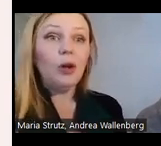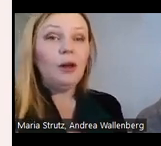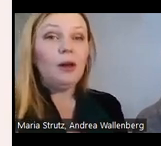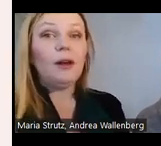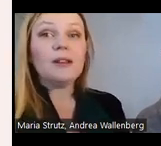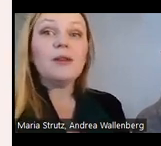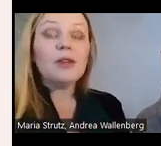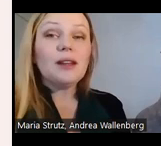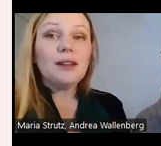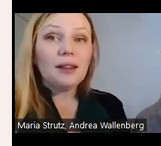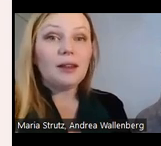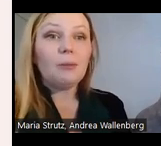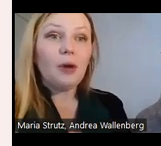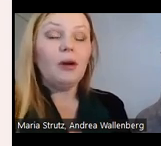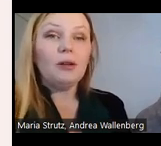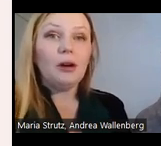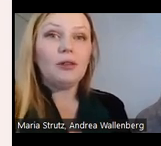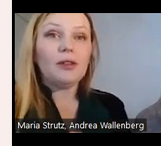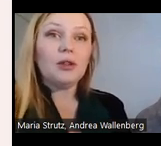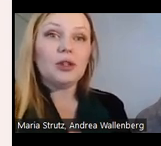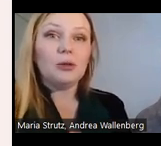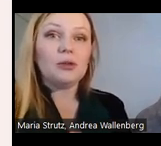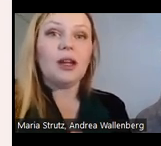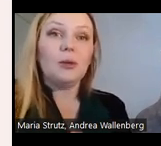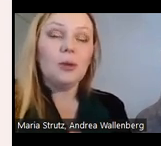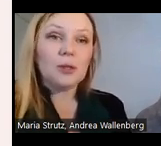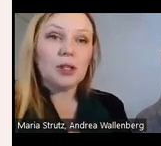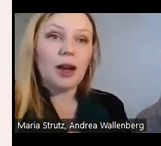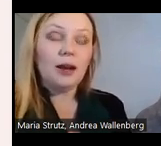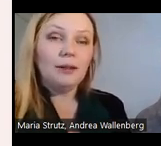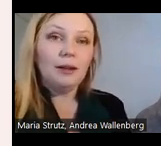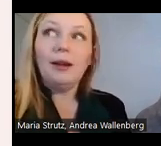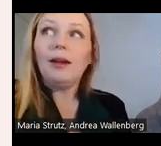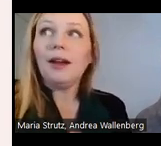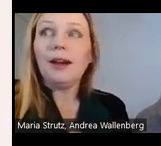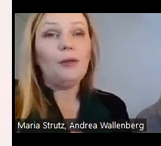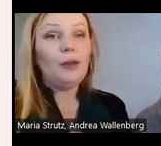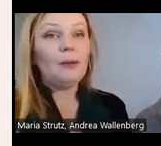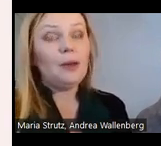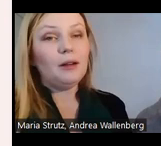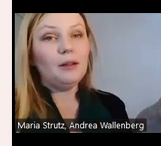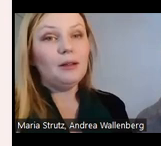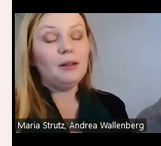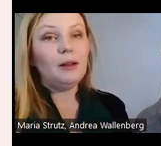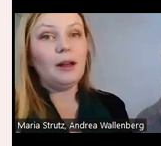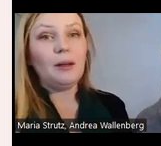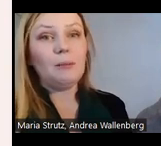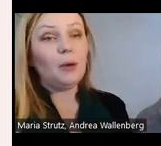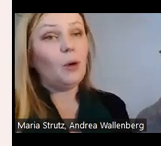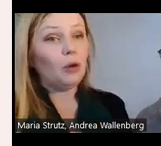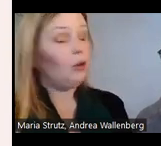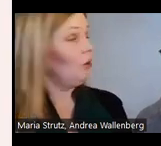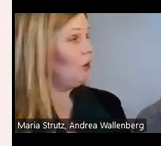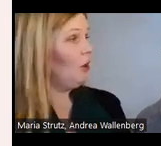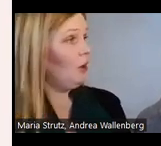behov. Sen finns det en jättebra gratis kurs hos Region Uppsala. Där det är filmer.